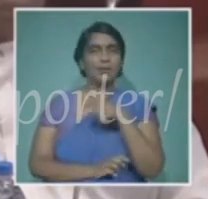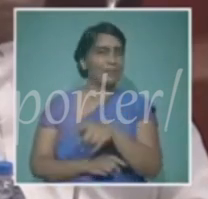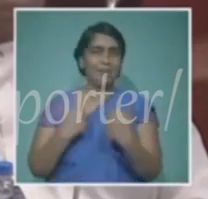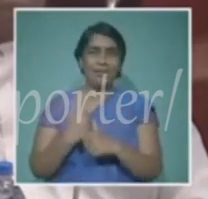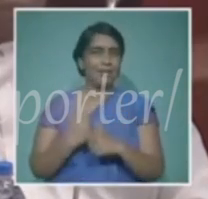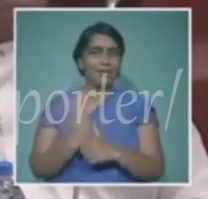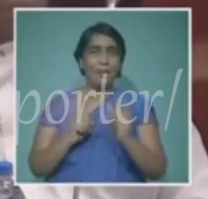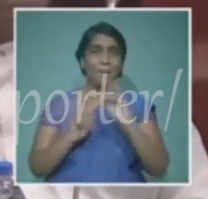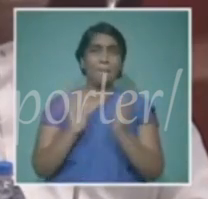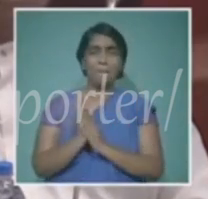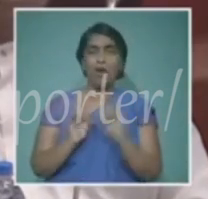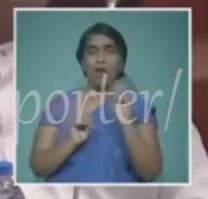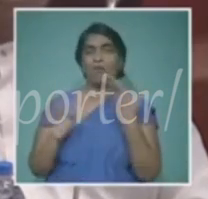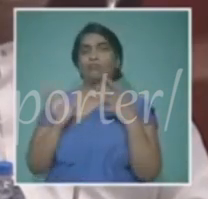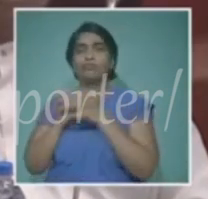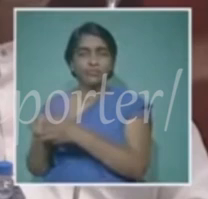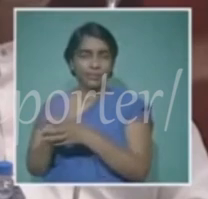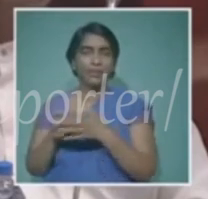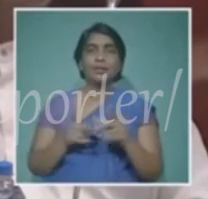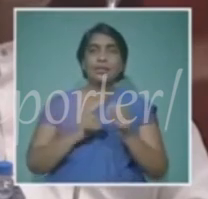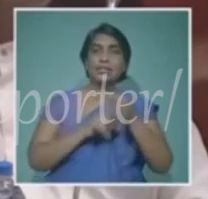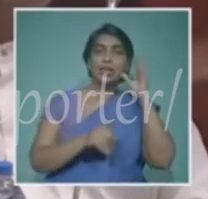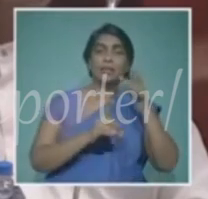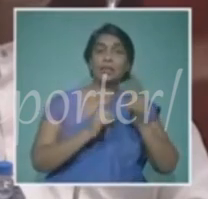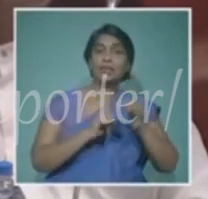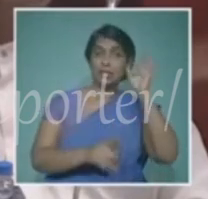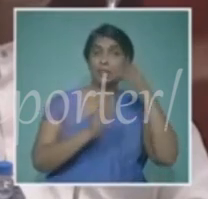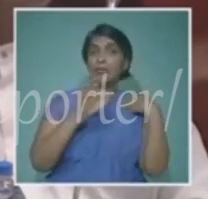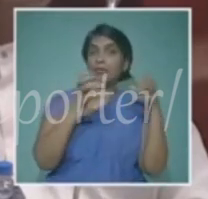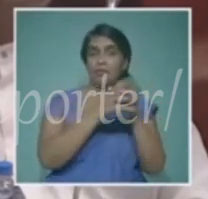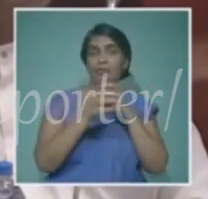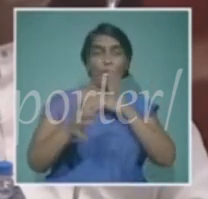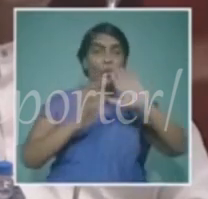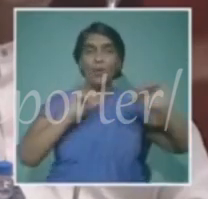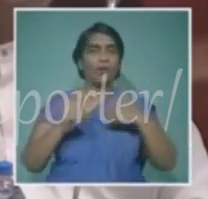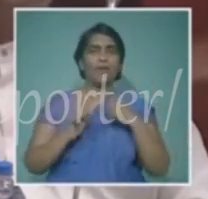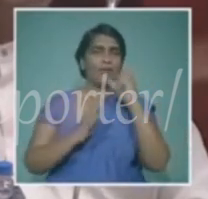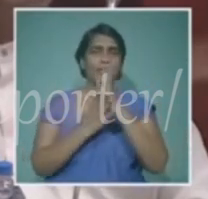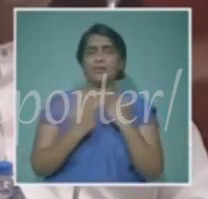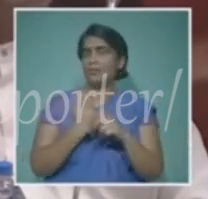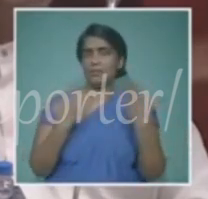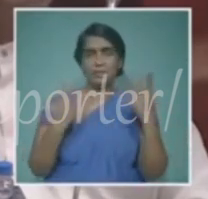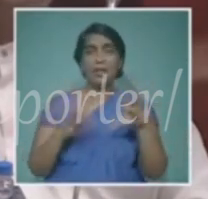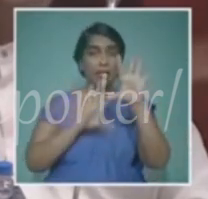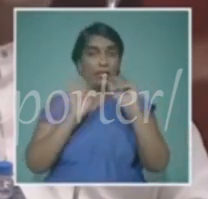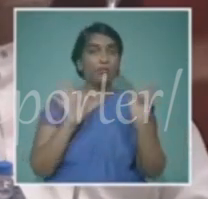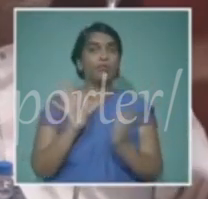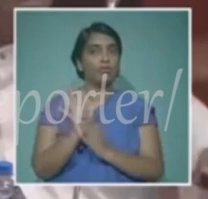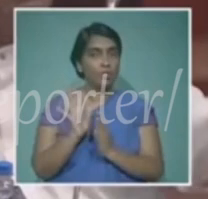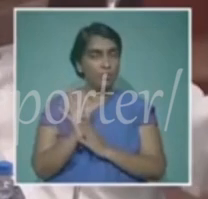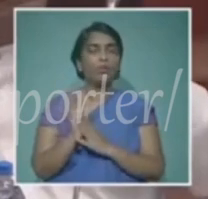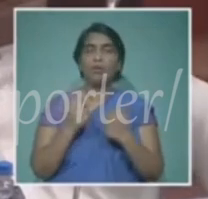මේ අගපැතුමාගේ කාර්යාලයටයි ජනාධිපතිතුමාගේ කාර්යාලයට කඩදායම් දෙන්නලා මෙහෙම විවස්ථා දන්න බෑ තේරීම් කාර්යක සභාවක්